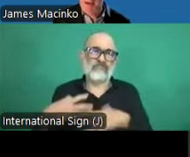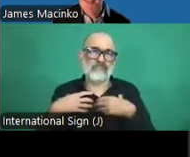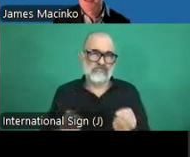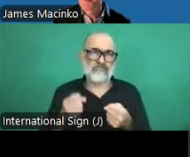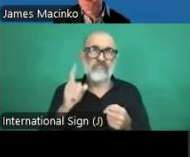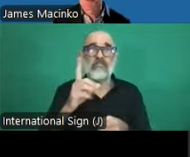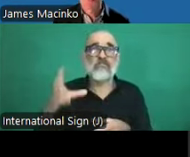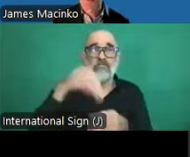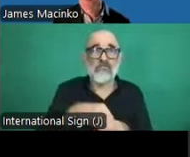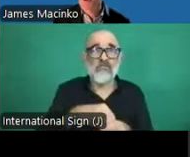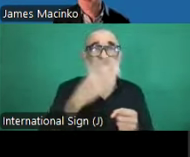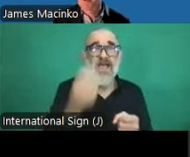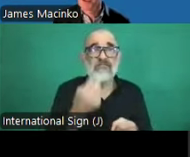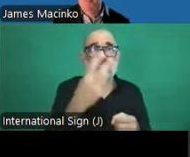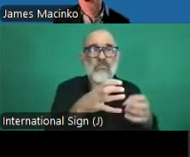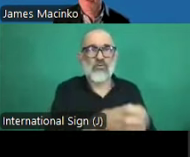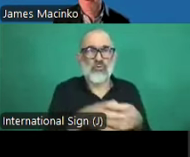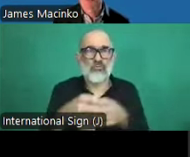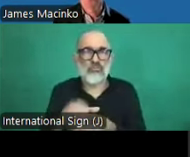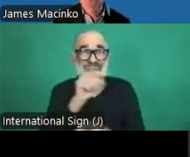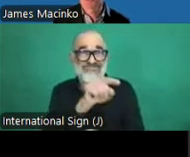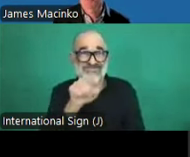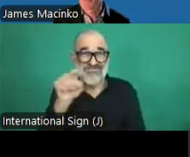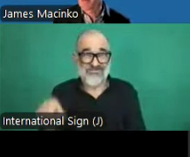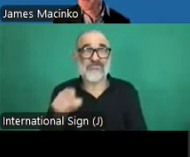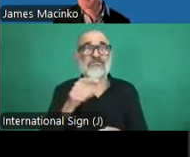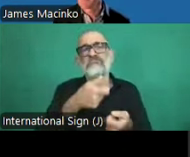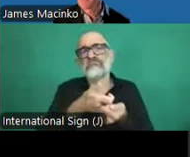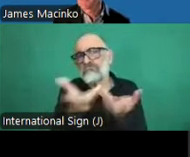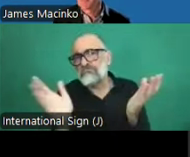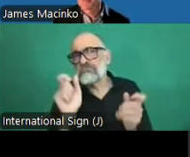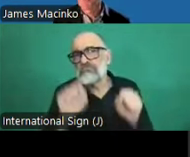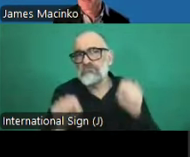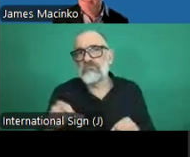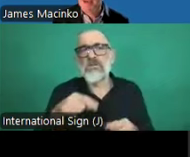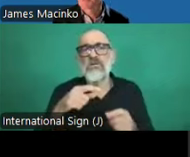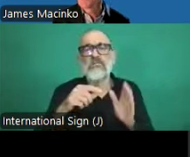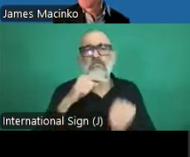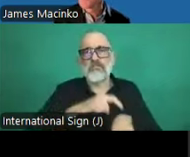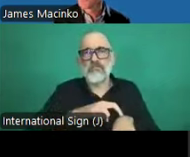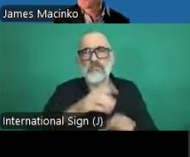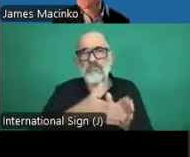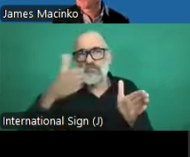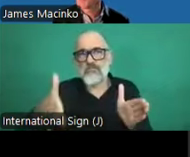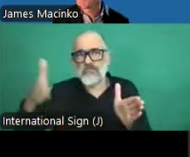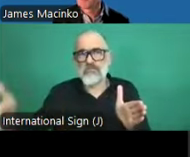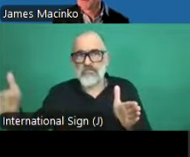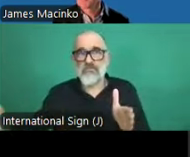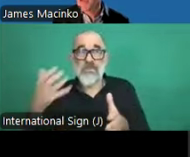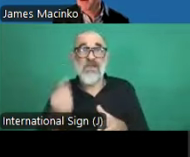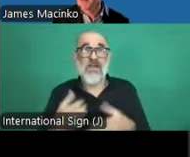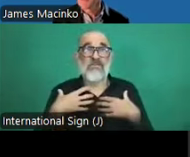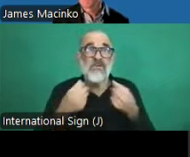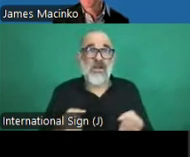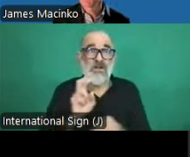santé pourvus et le 3% n'a pas été pourvu. 98% en prévention ont